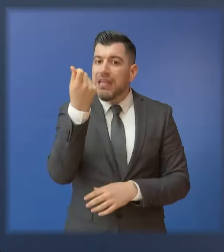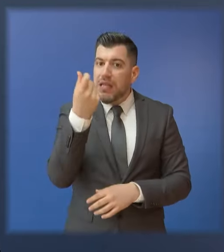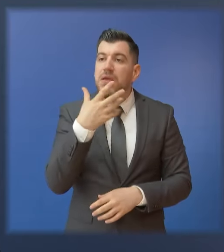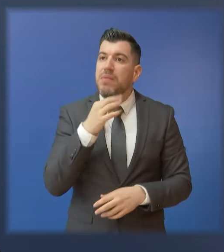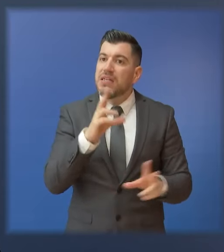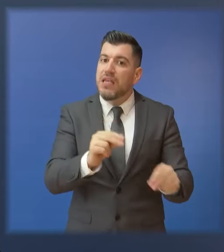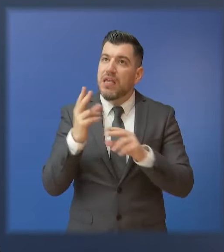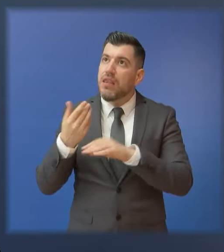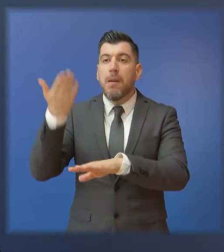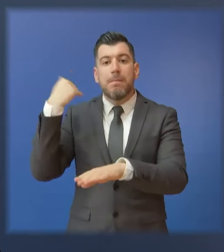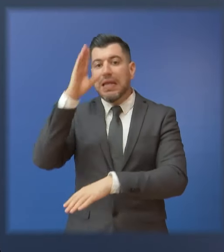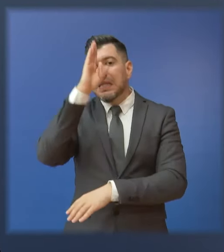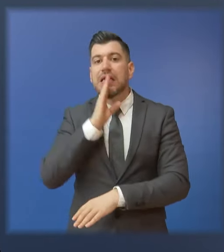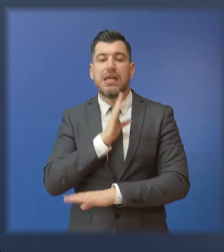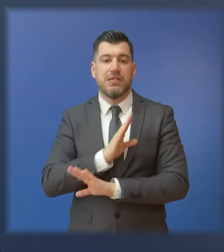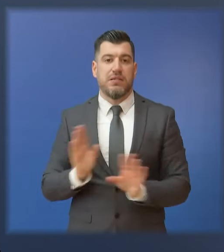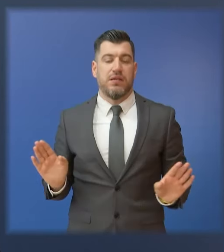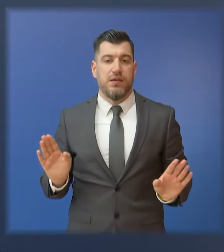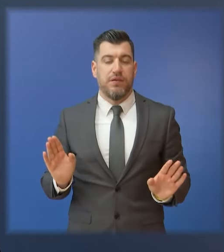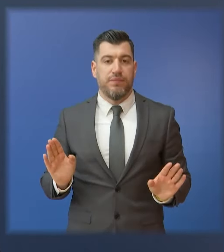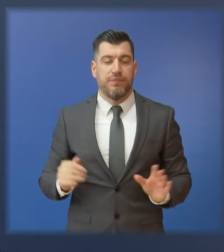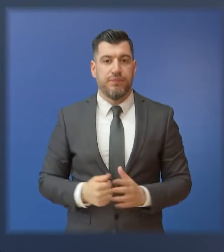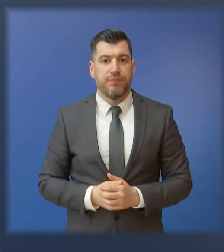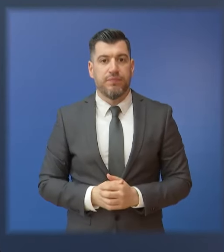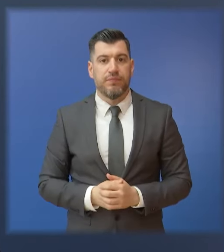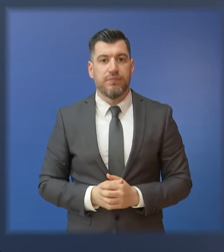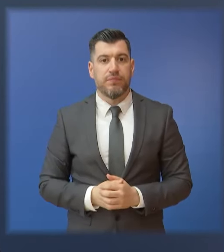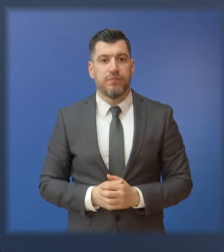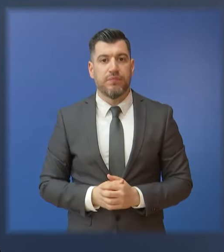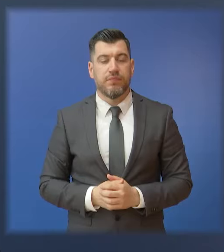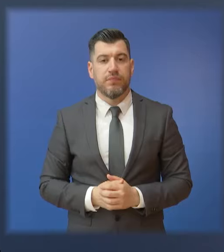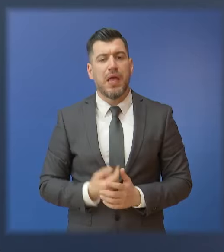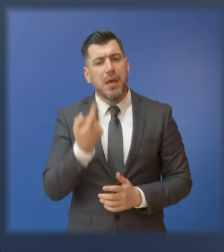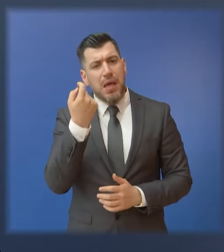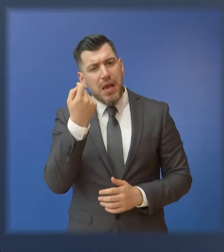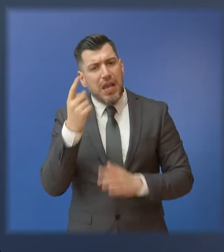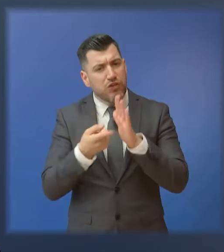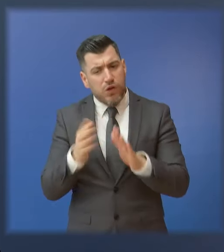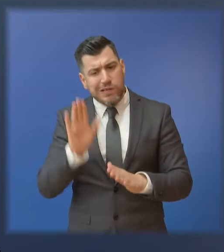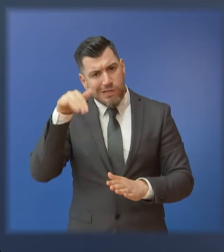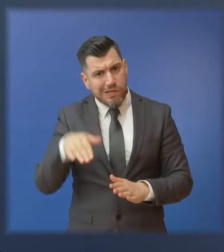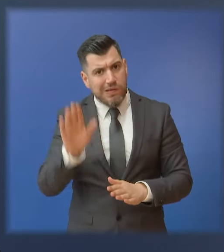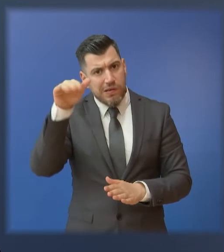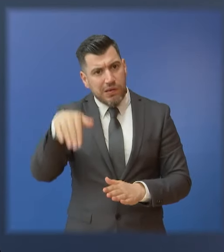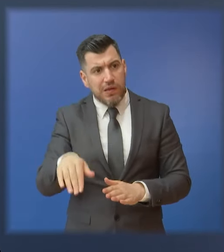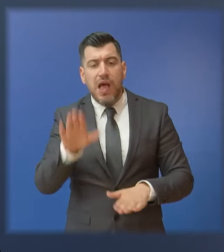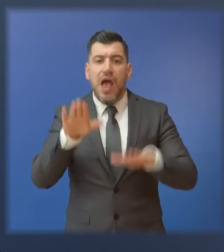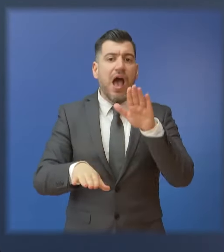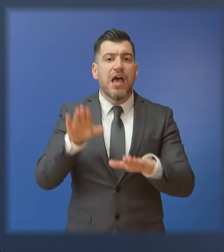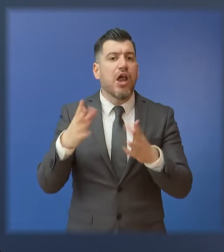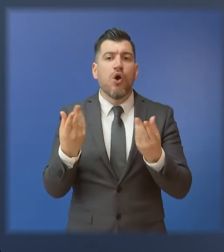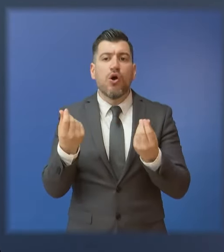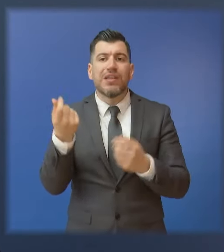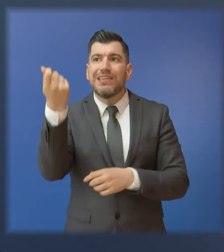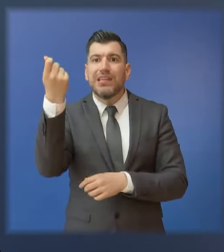αυξομειώσεις οι οποίες παρατηρούνται γιατί παρατηρούνται γιατί αλλάζει η τιμή της χονδρεμπορικής τιμής ηλεκτρικού